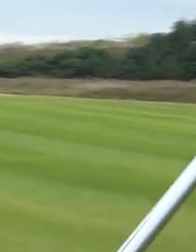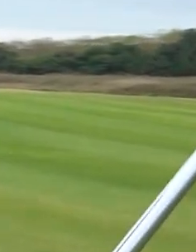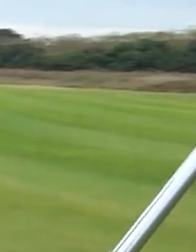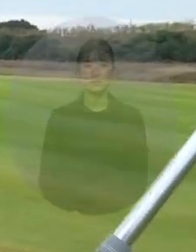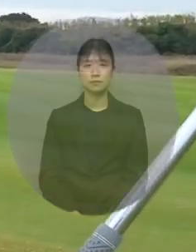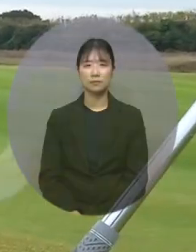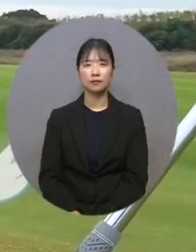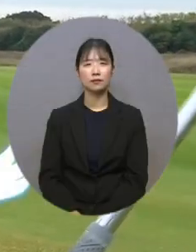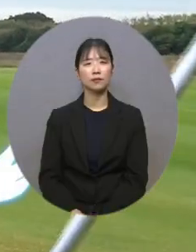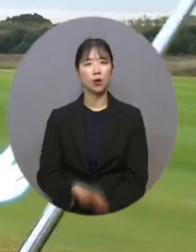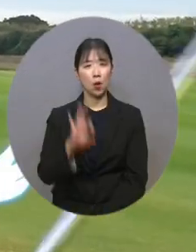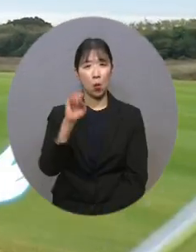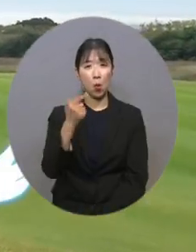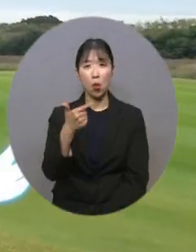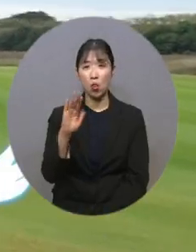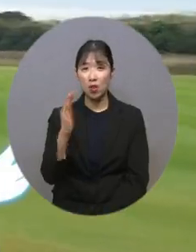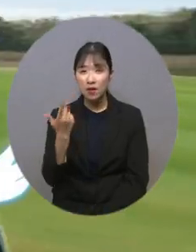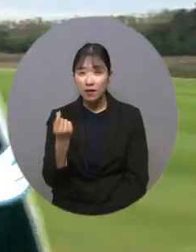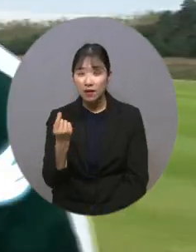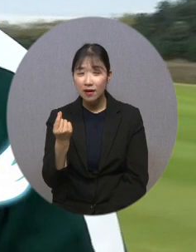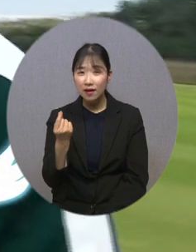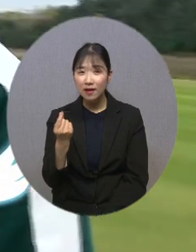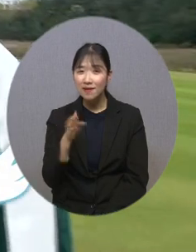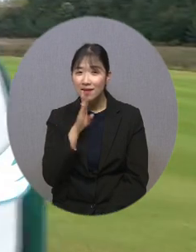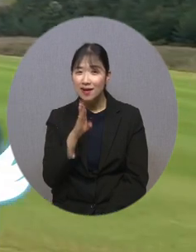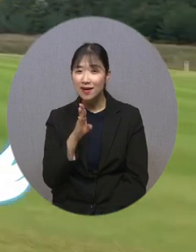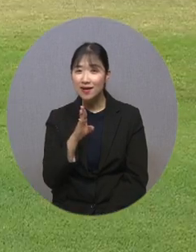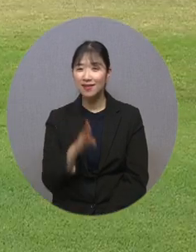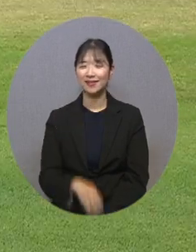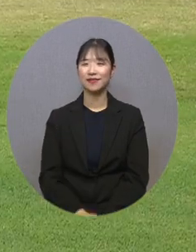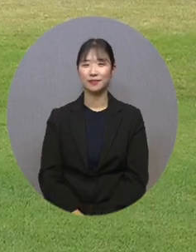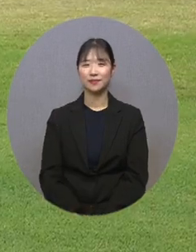오는 된 것 같은데. 오는 된 것 같습니다.